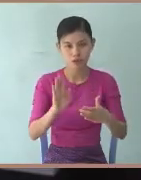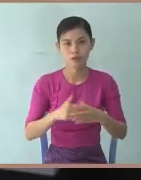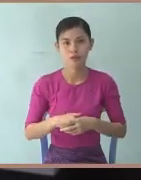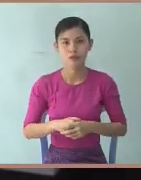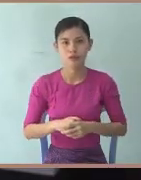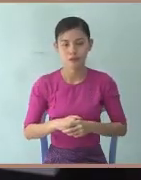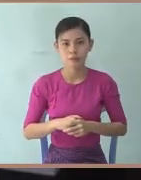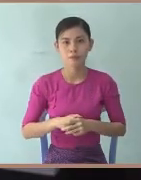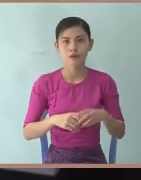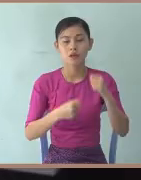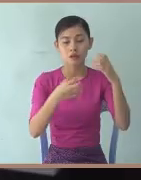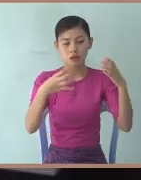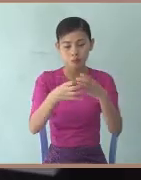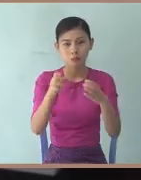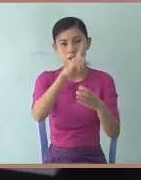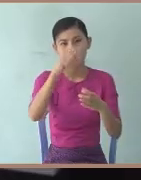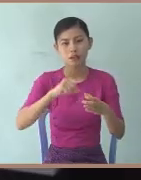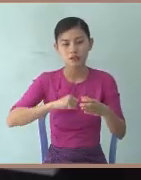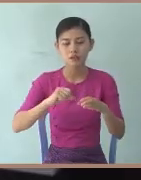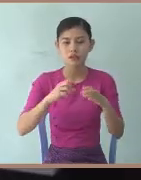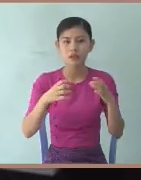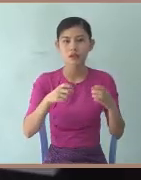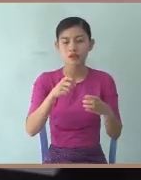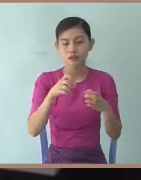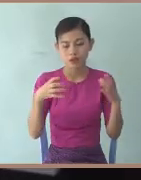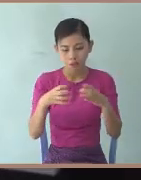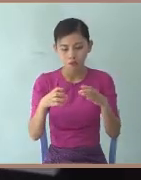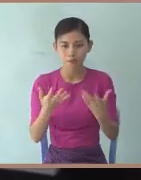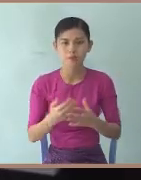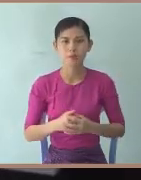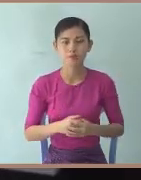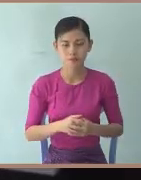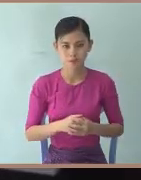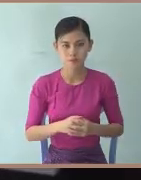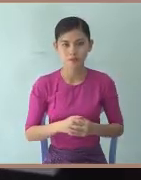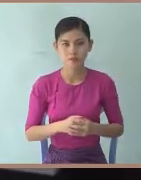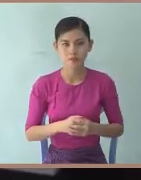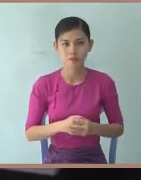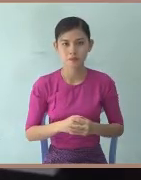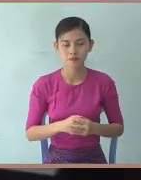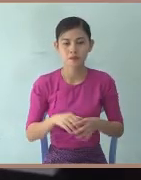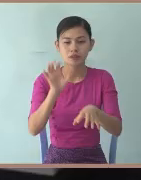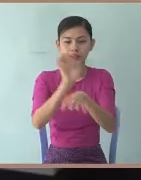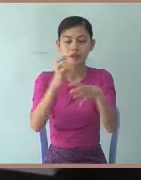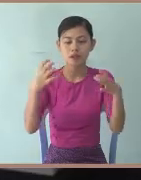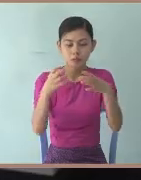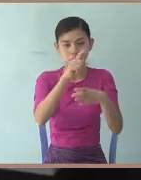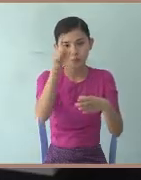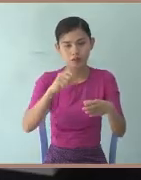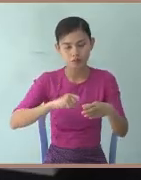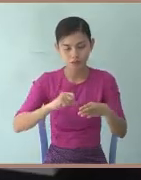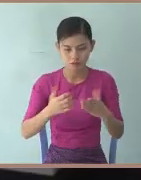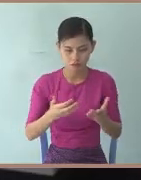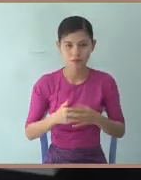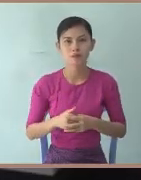ယ်အဖွဲ့ဝင်သူဖြစ်ပါတယ်ကျွန်တော်အနေနဲ့နိုင်ငံရေးပါတီတစ်ခုနဲ့တွေ့ဆုံမေးမြန်းဖို့မေးခွန်းရခဲ့မယ်ဆိုရင်ကျွန်တော်အနေနဲ့ဒီစံ